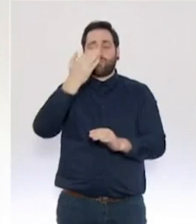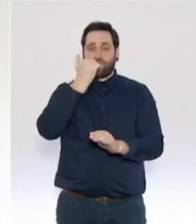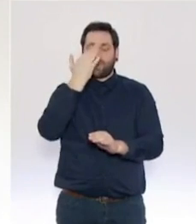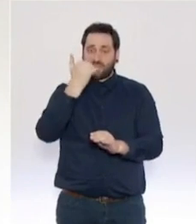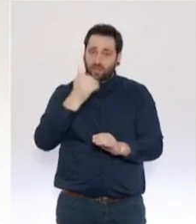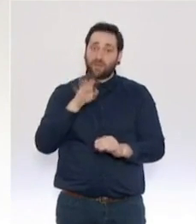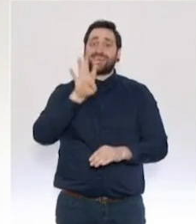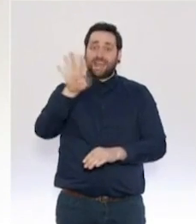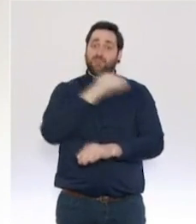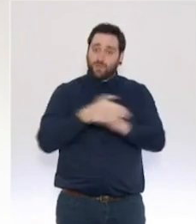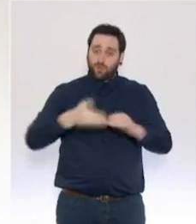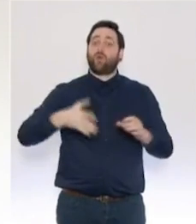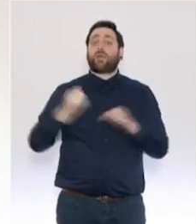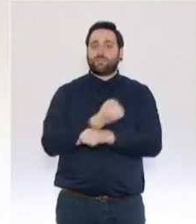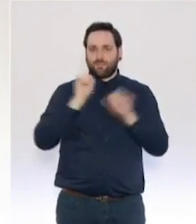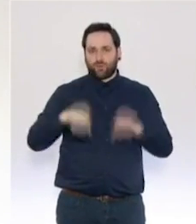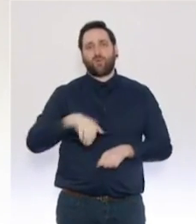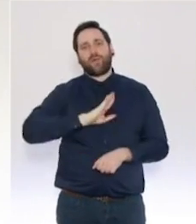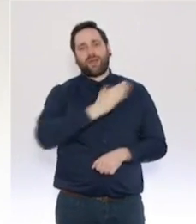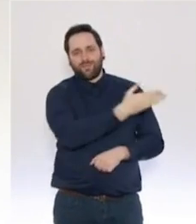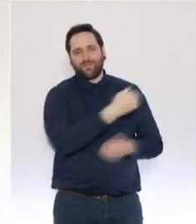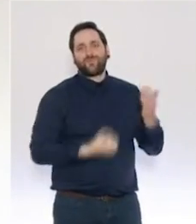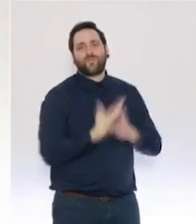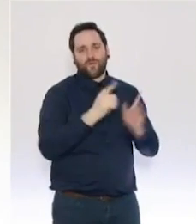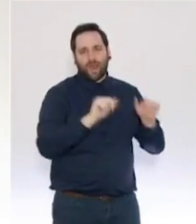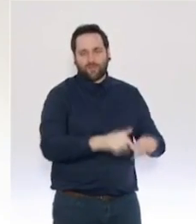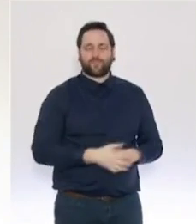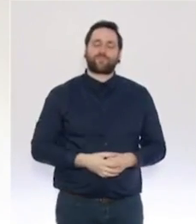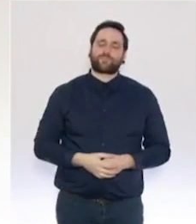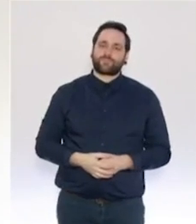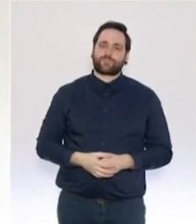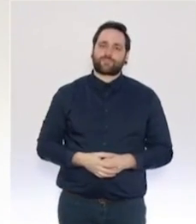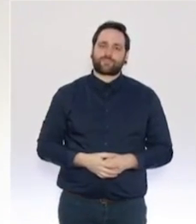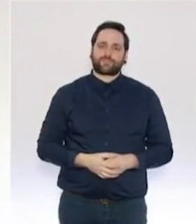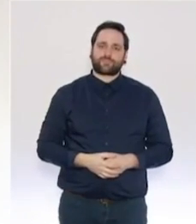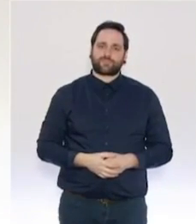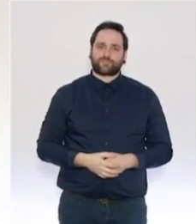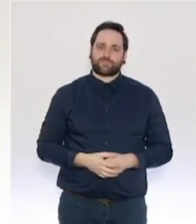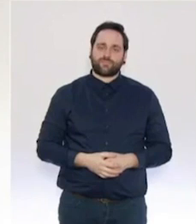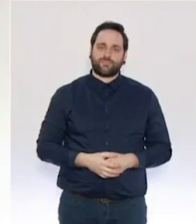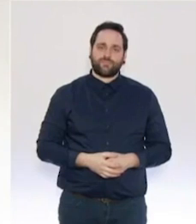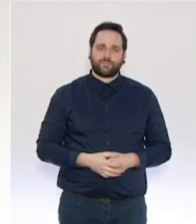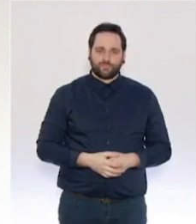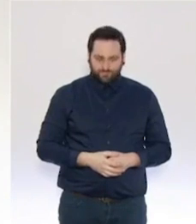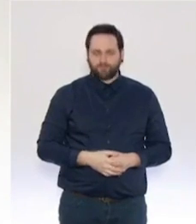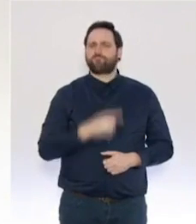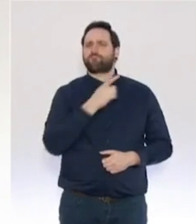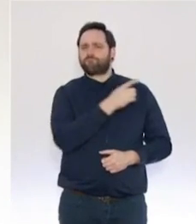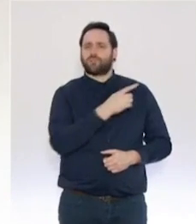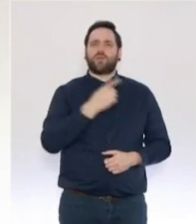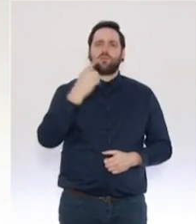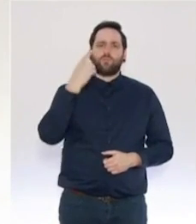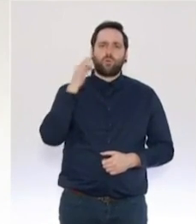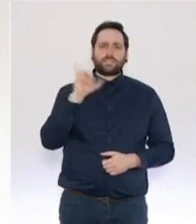en santé ce vaccin sera utilisé pour vacciner d'abord l'ensemble des professionnels de santé quel que